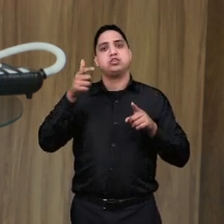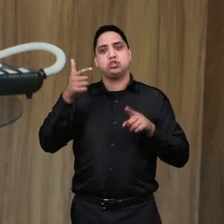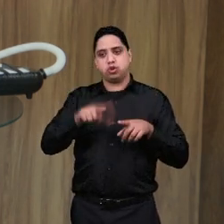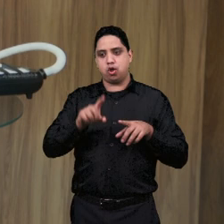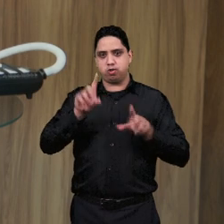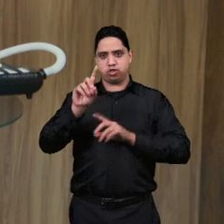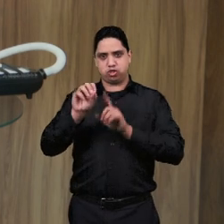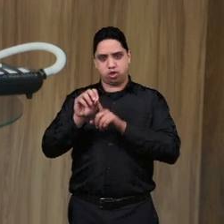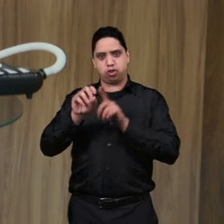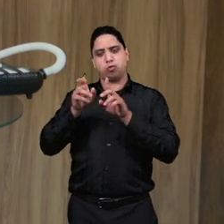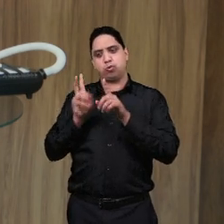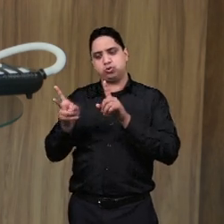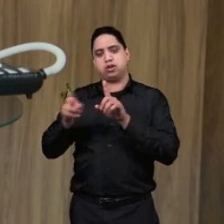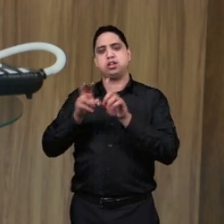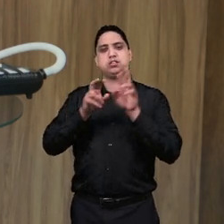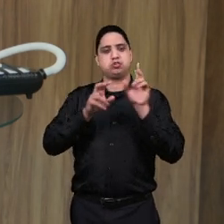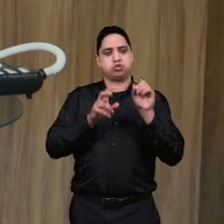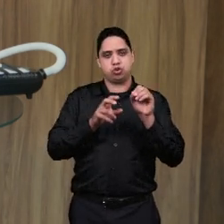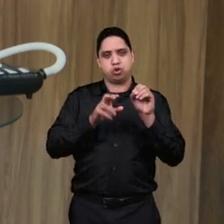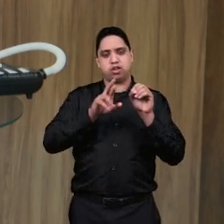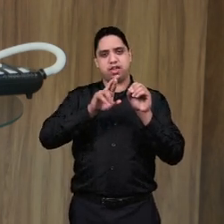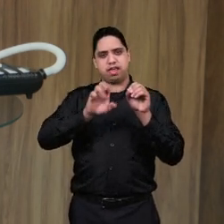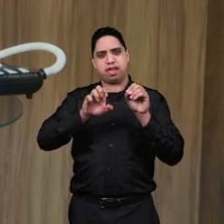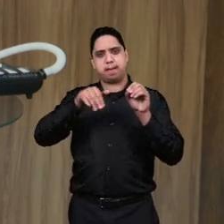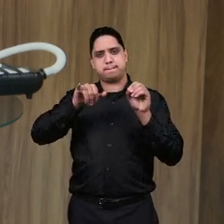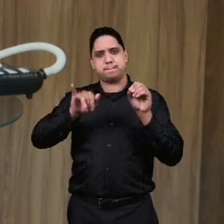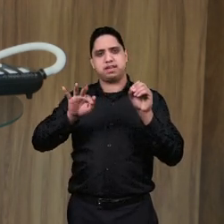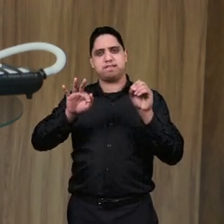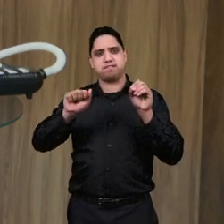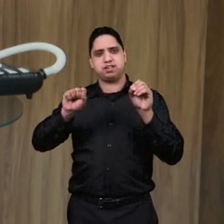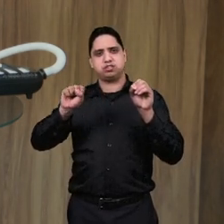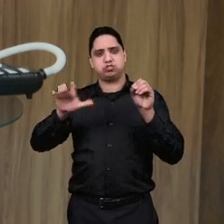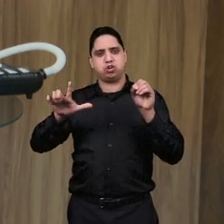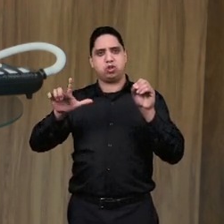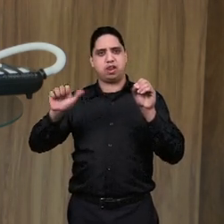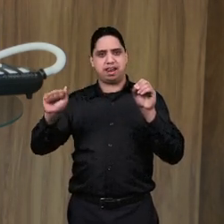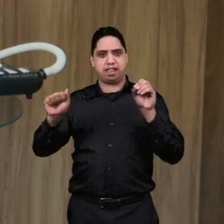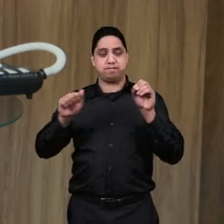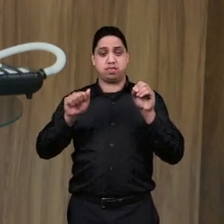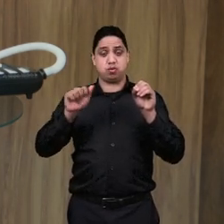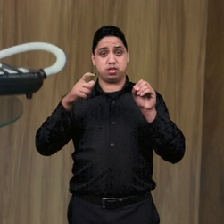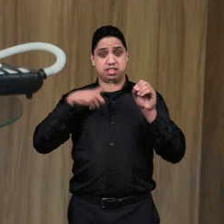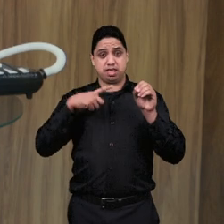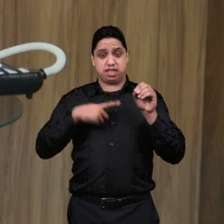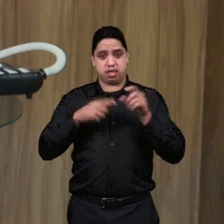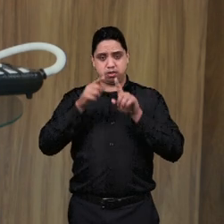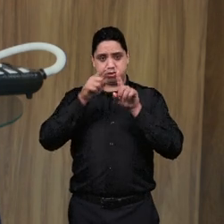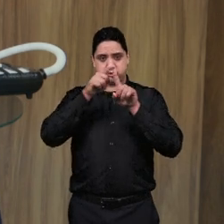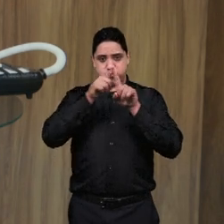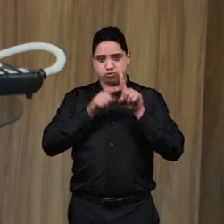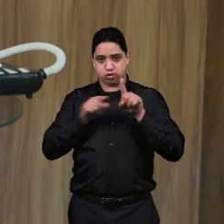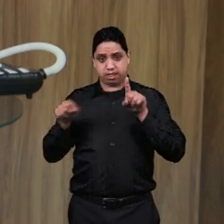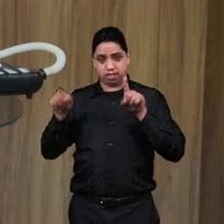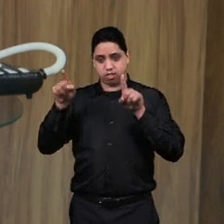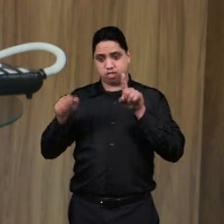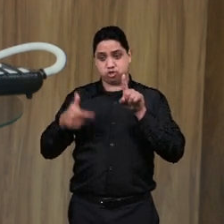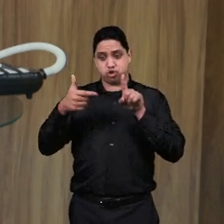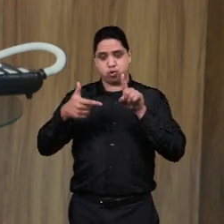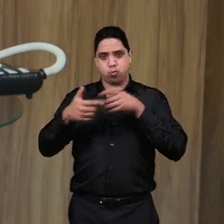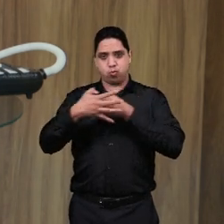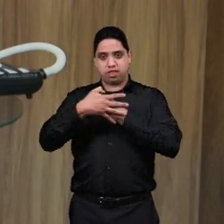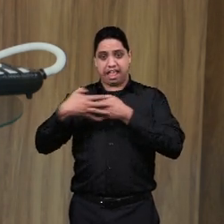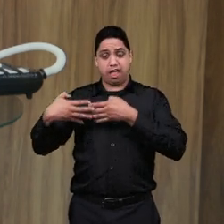nous avons deux octaves. Nous allons voir et entendre ici avec la